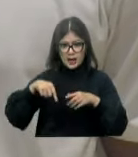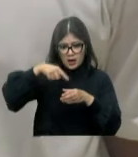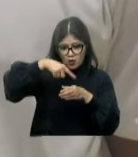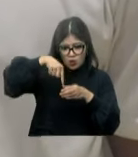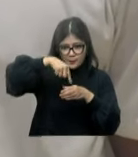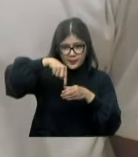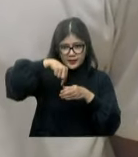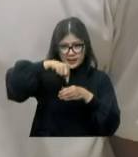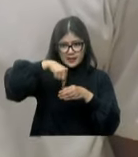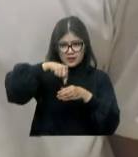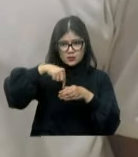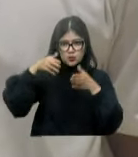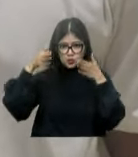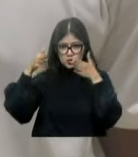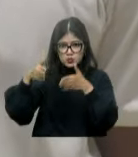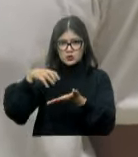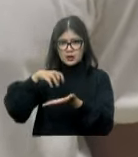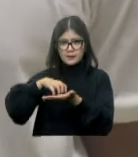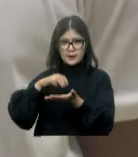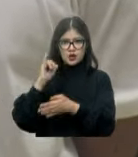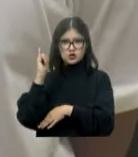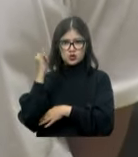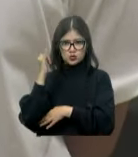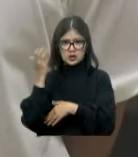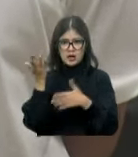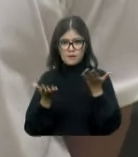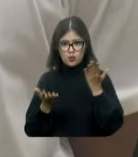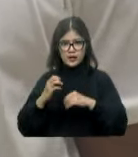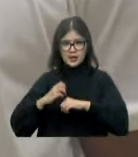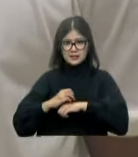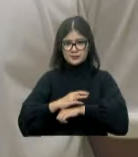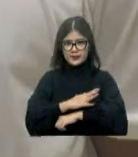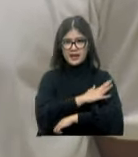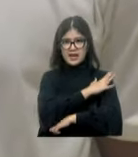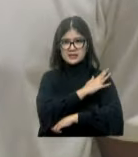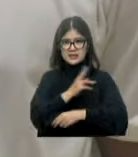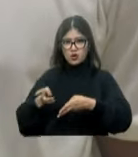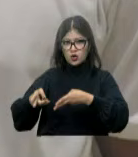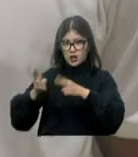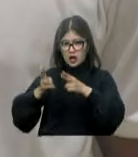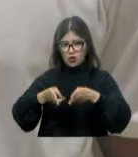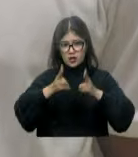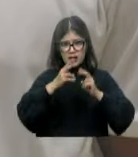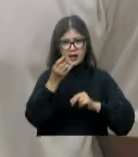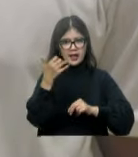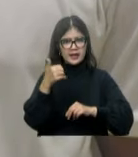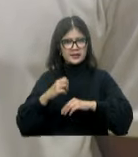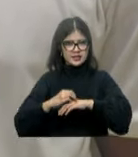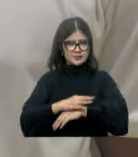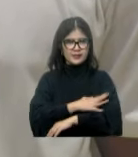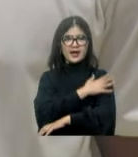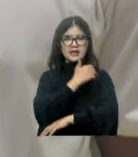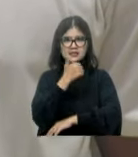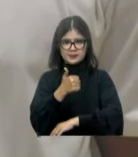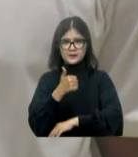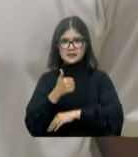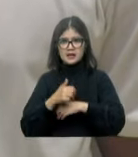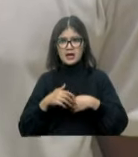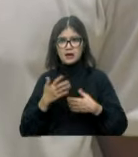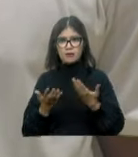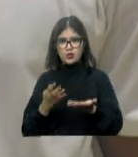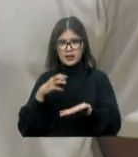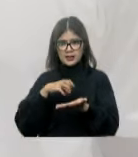Jogja. Dan mungkin ada jadi inspirasi untuk hotel-hotel yang lain untuk menjadi venue untuk kompetisi